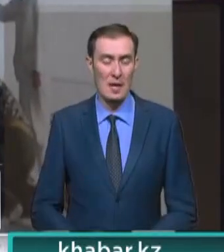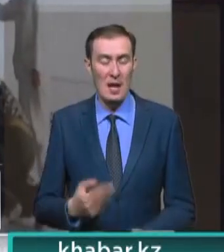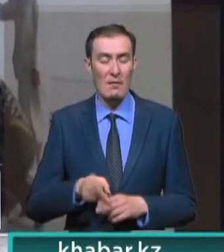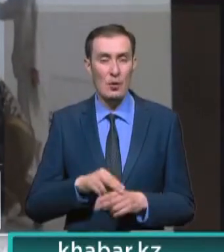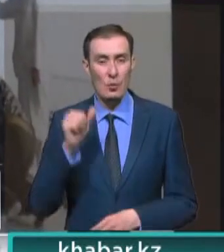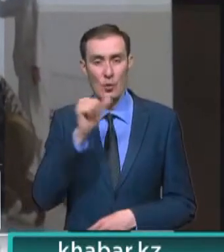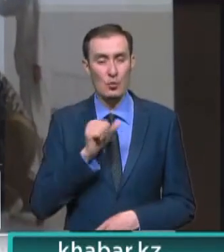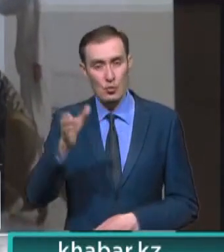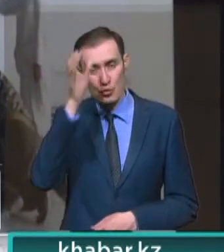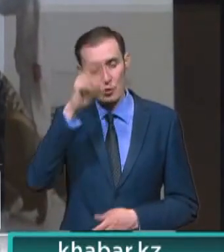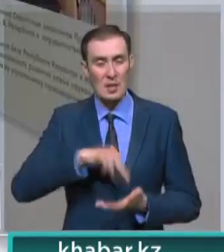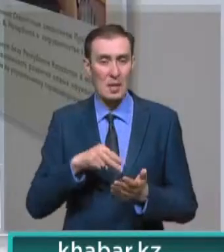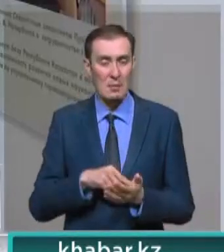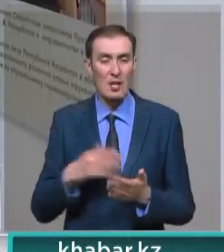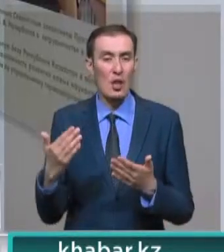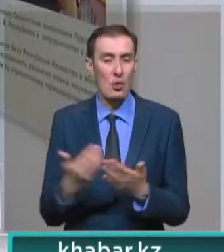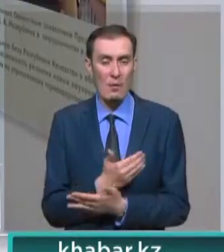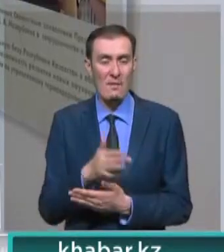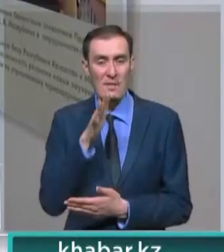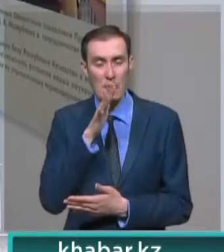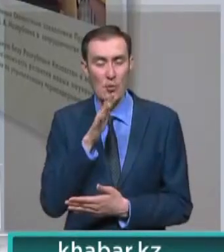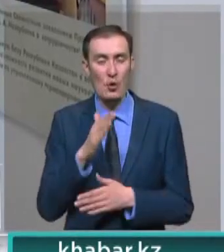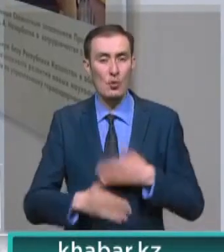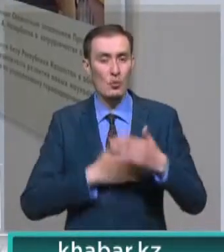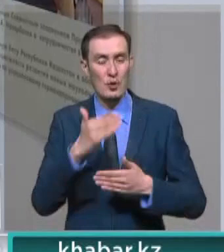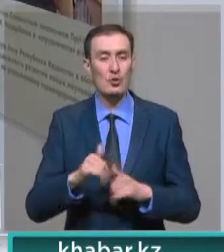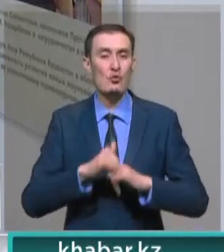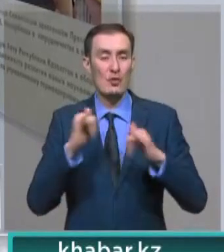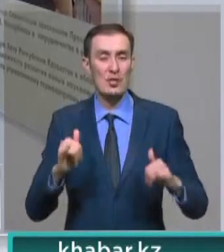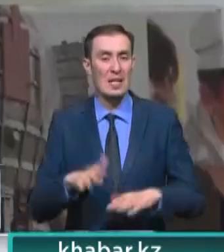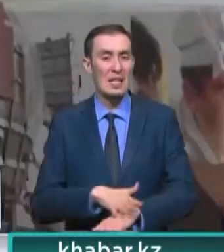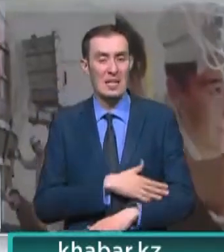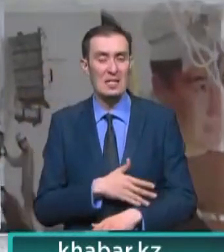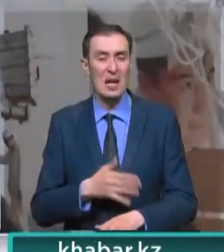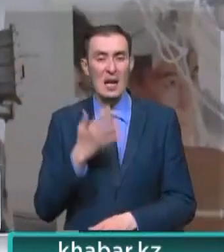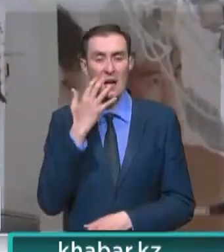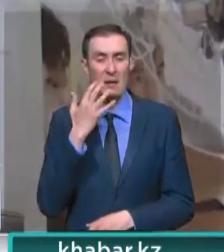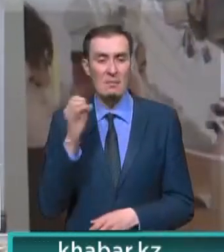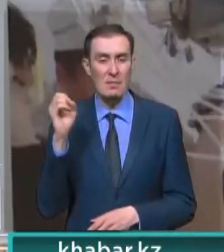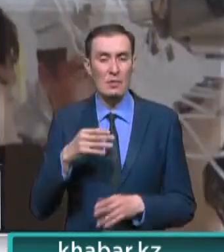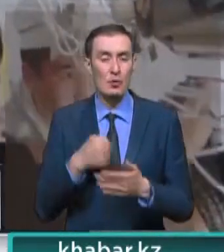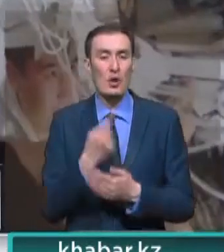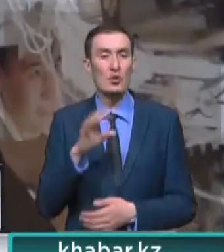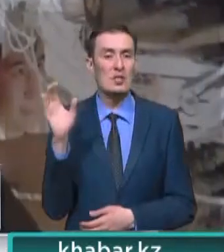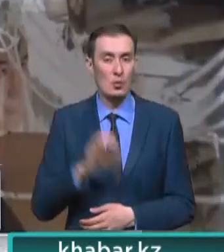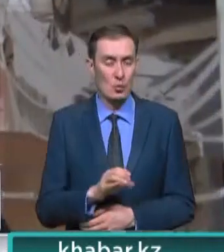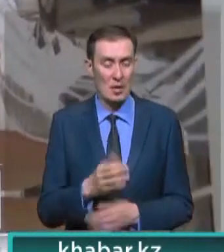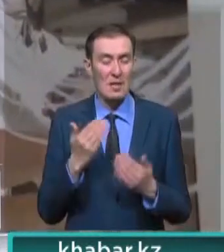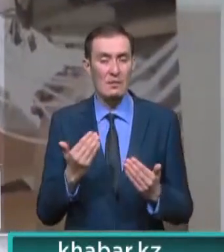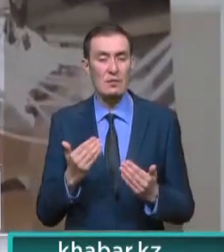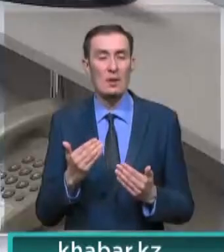ученые ядерного центра намерены выйти на новый временной рубеж и увеличить длительность плазморазряда до 1 секунды. Всего